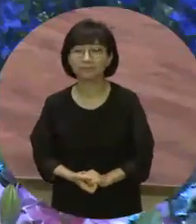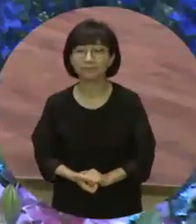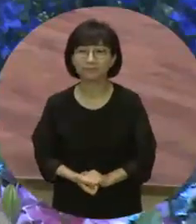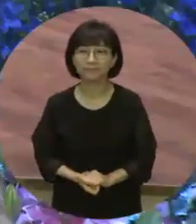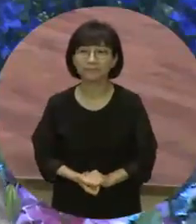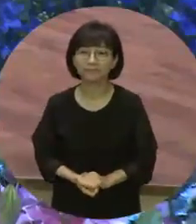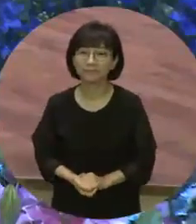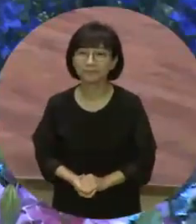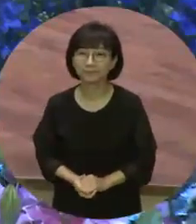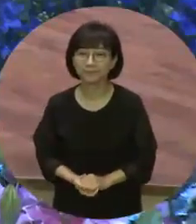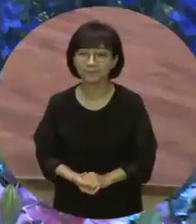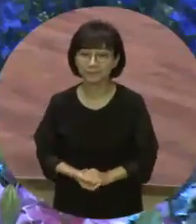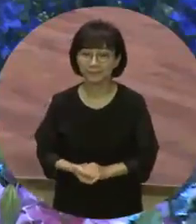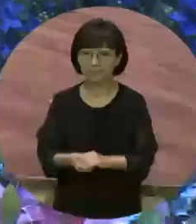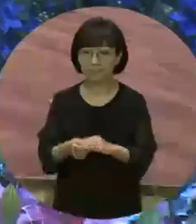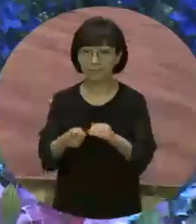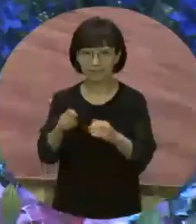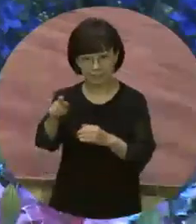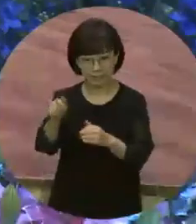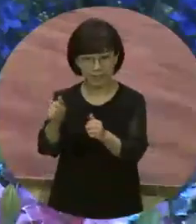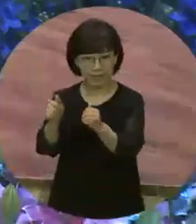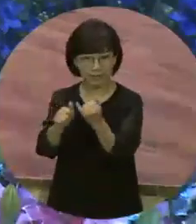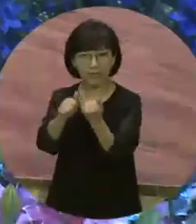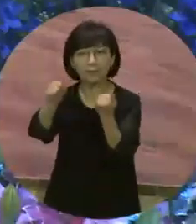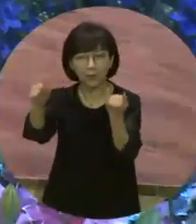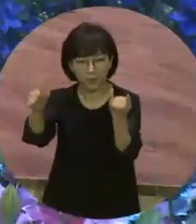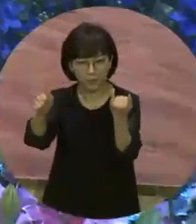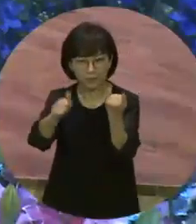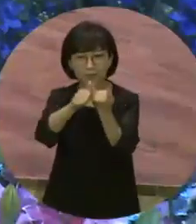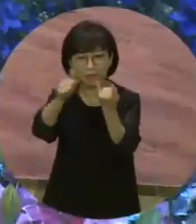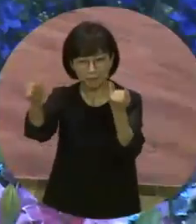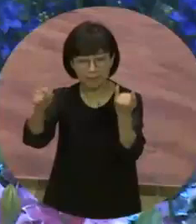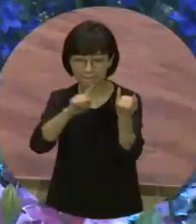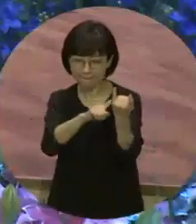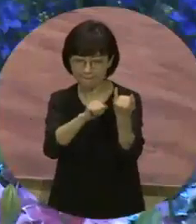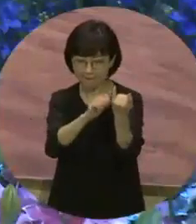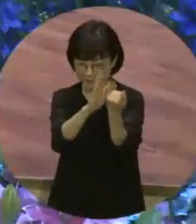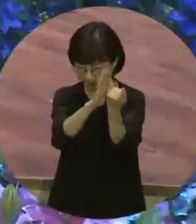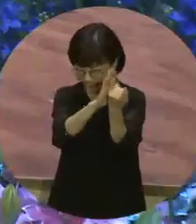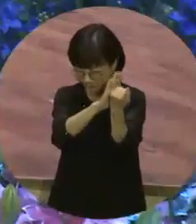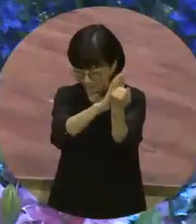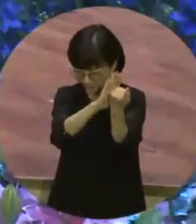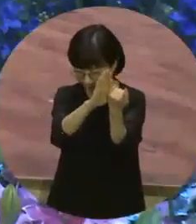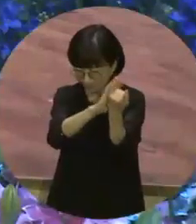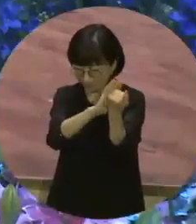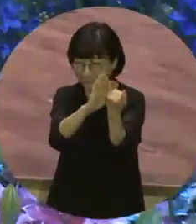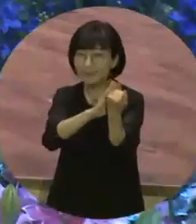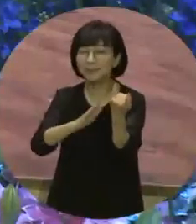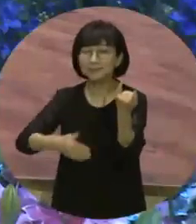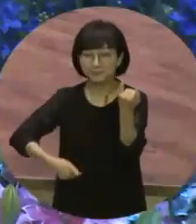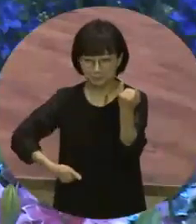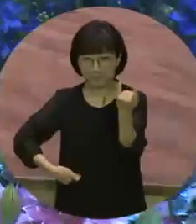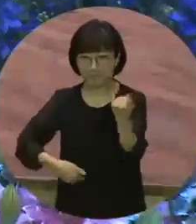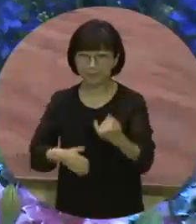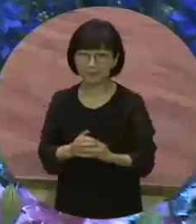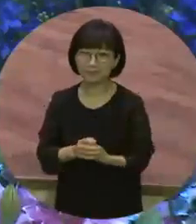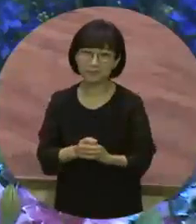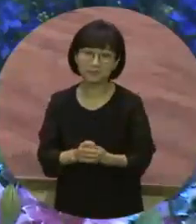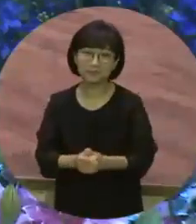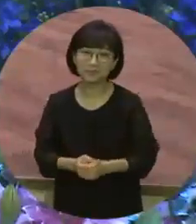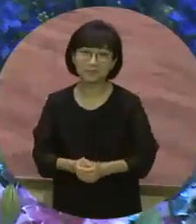자, 이걸 위해서 우리 남성 동포들은 정말로 아주 역할이 중요하지요. 하나님께서는 부부를